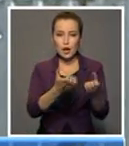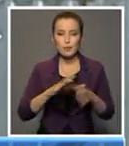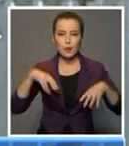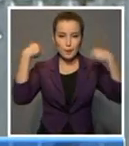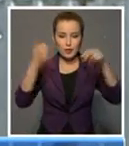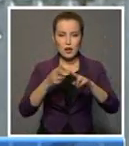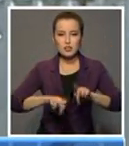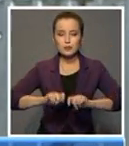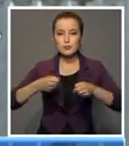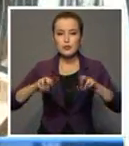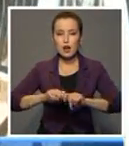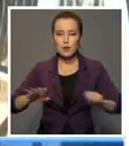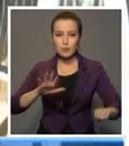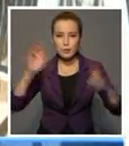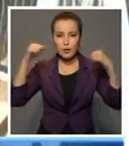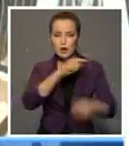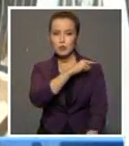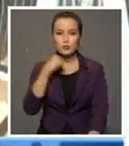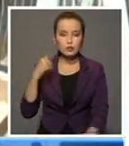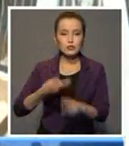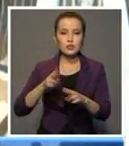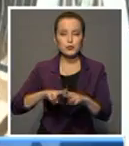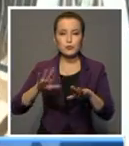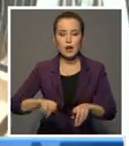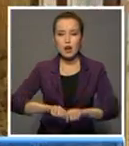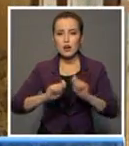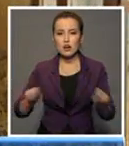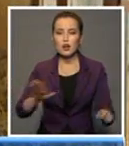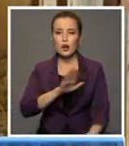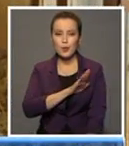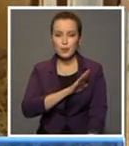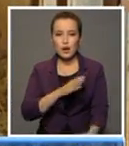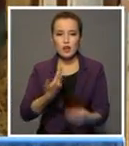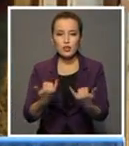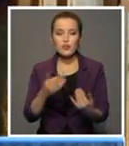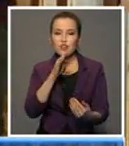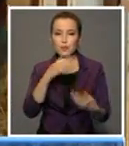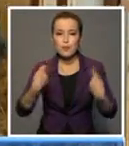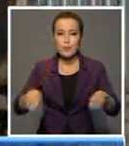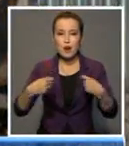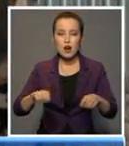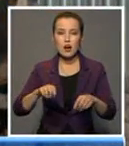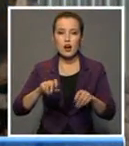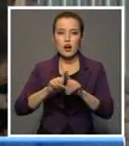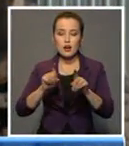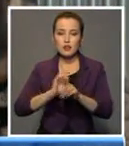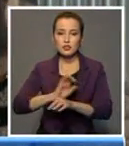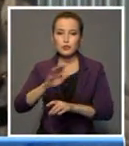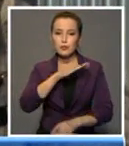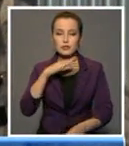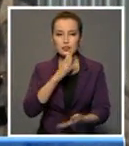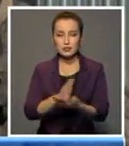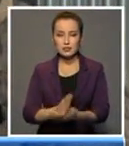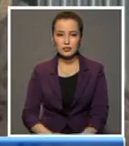бордақылау алаңын ашты. Кейін мал соятын кешен салып алды. Қазір күн сайын аудан орталығындағы дүкенге ет жеткізіп тұрады. Үлкен көмек, көмегі